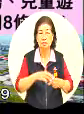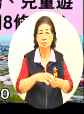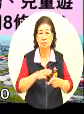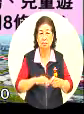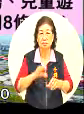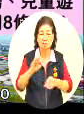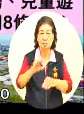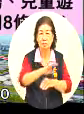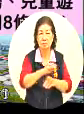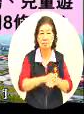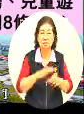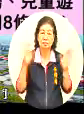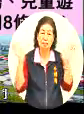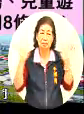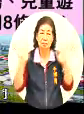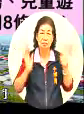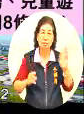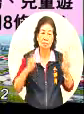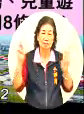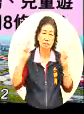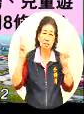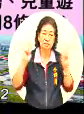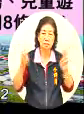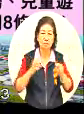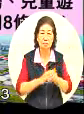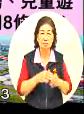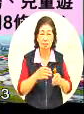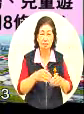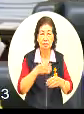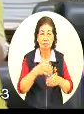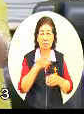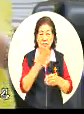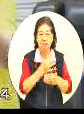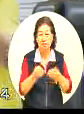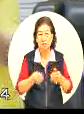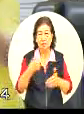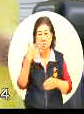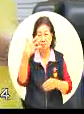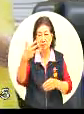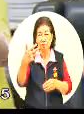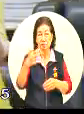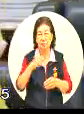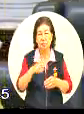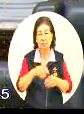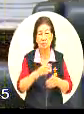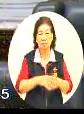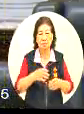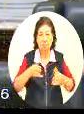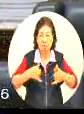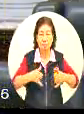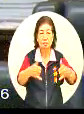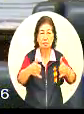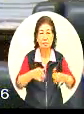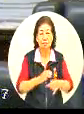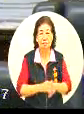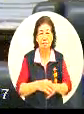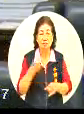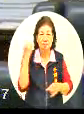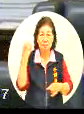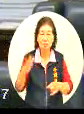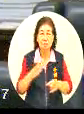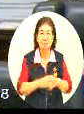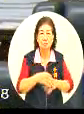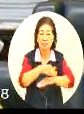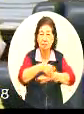那有开辟八条的道路哦。那因为我们的七十七期的从化区哦，它刚好紧邻